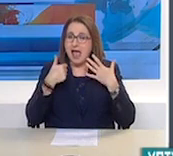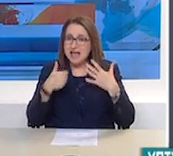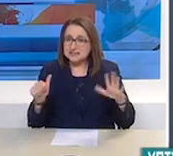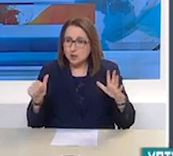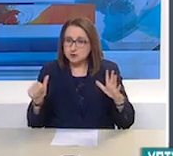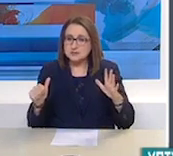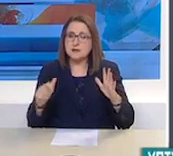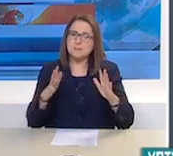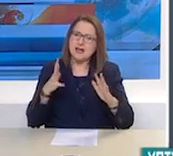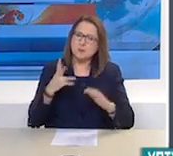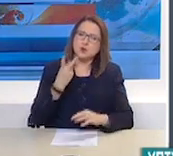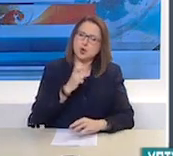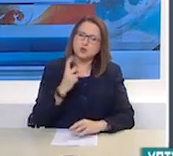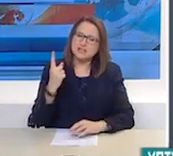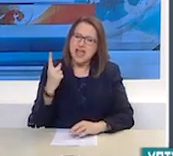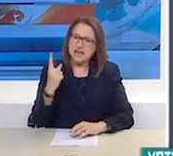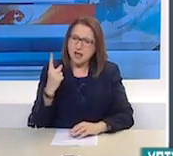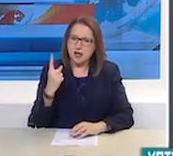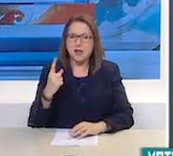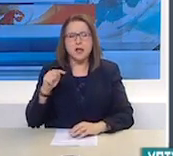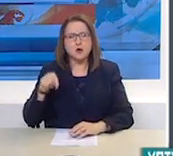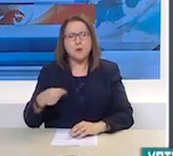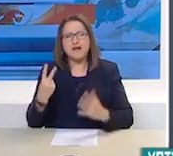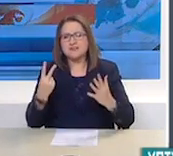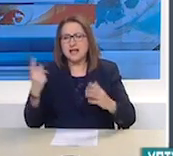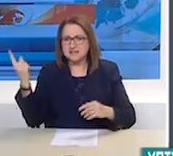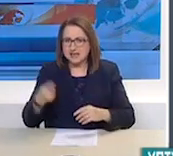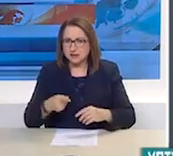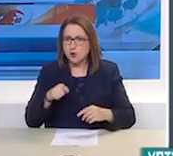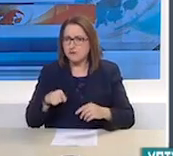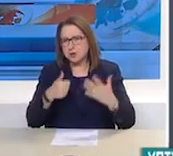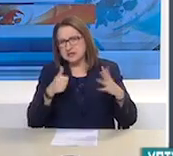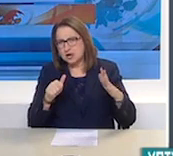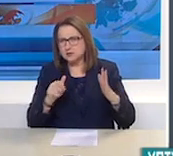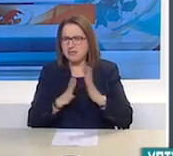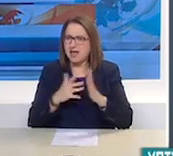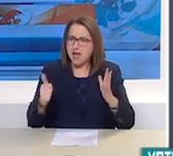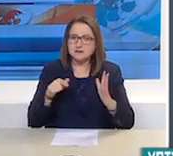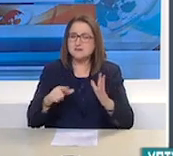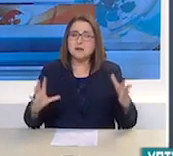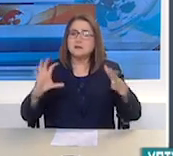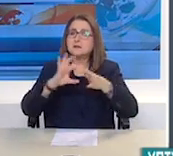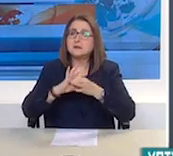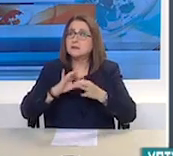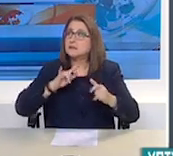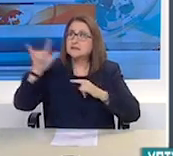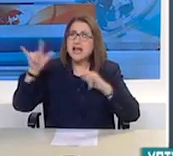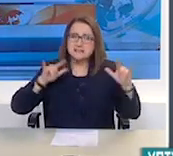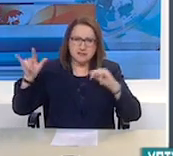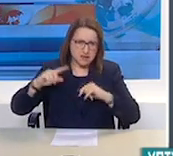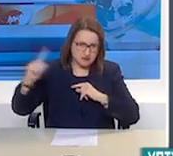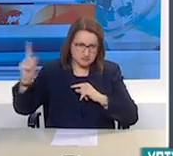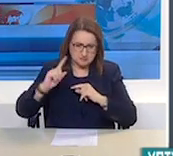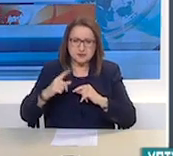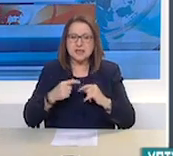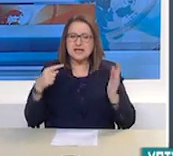616, δηλαδή το 21,7% θεωρούνται σχετιζόμενα με ταξίδια από το εξωτερικό και